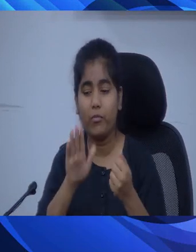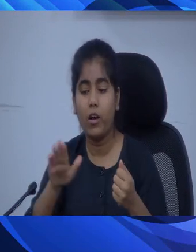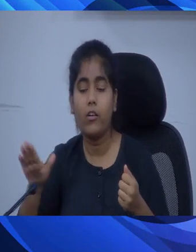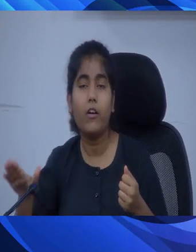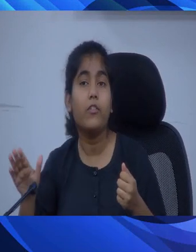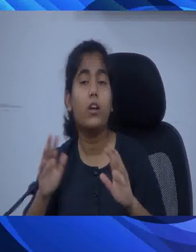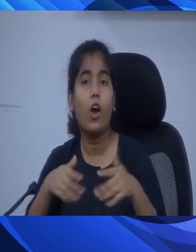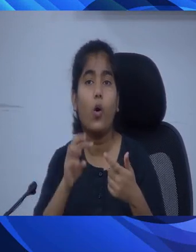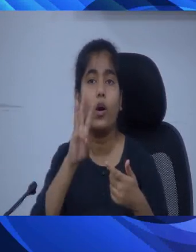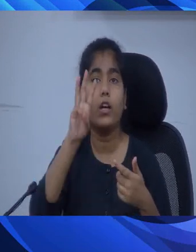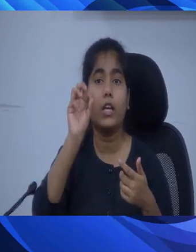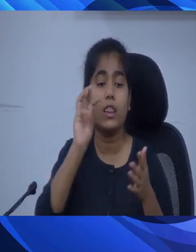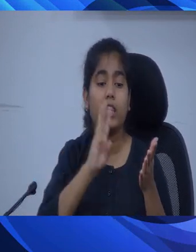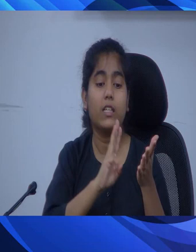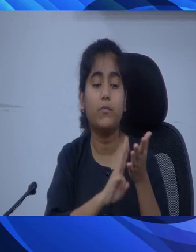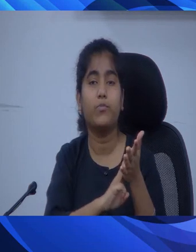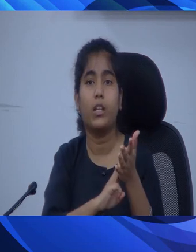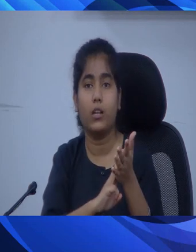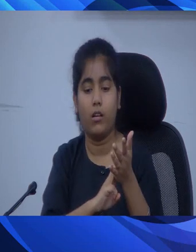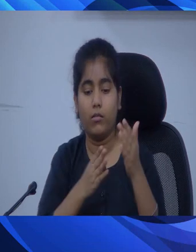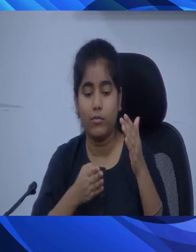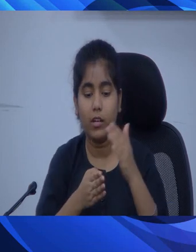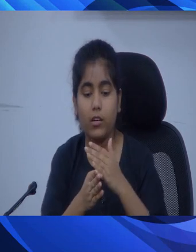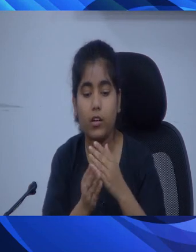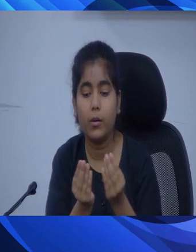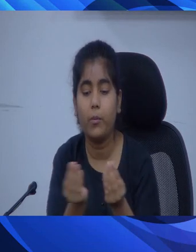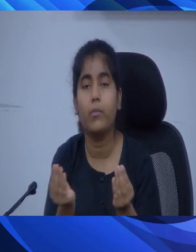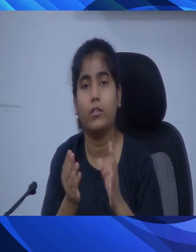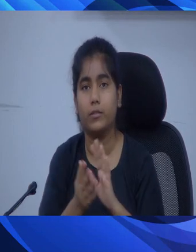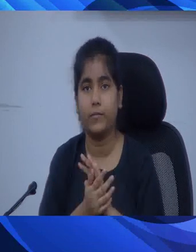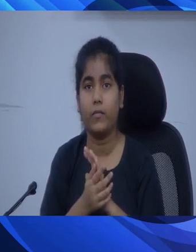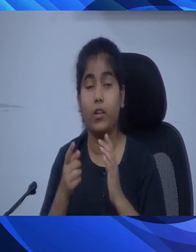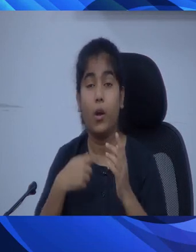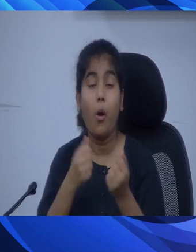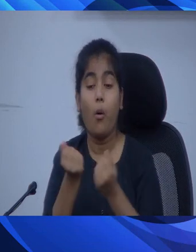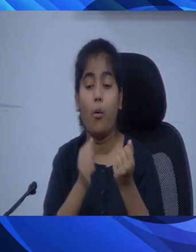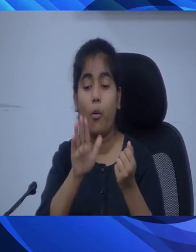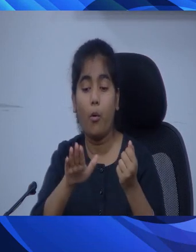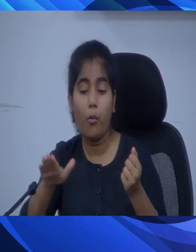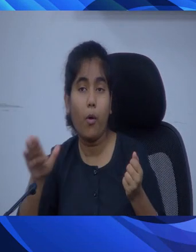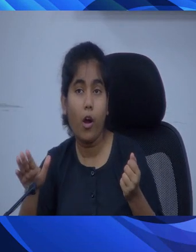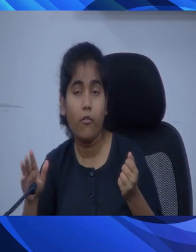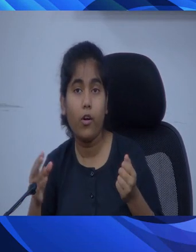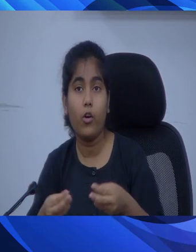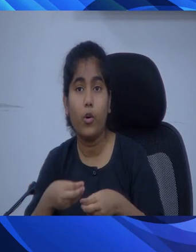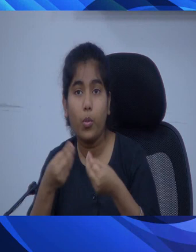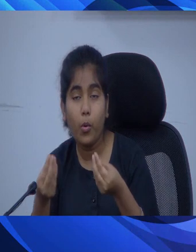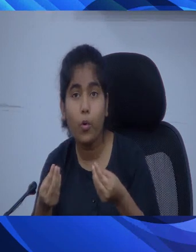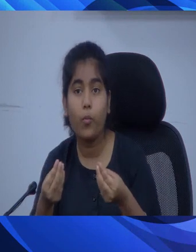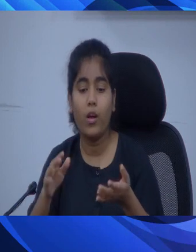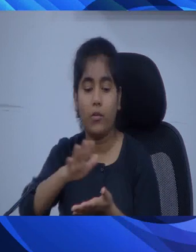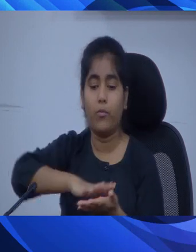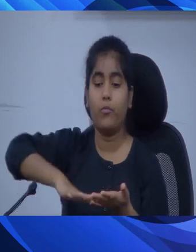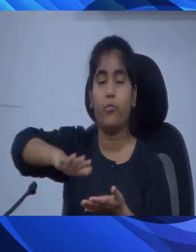होगी। तो पार्किंग ऐसी होनी चाहिए कि बिल्डिंग के 30 मीटर के एंट्रेंस के 30 मीटर के करीब में हो, और उस पार्किंग जो आप